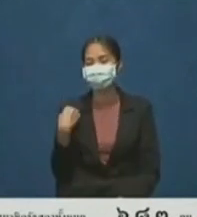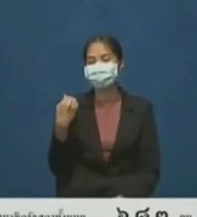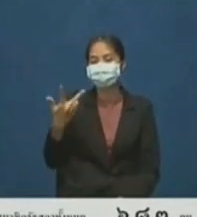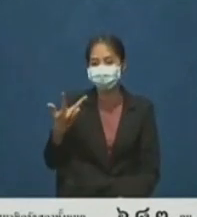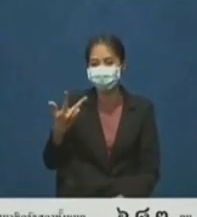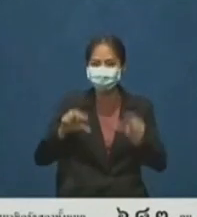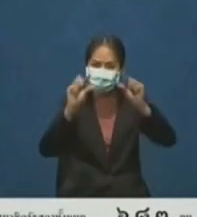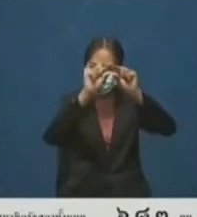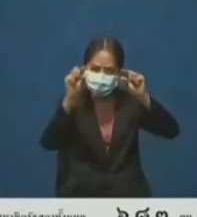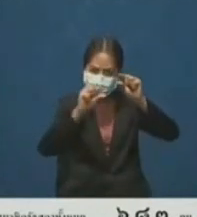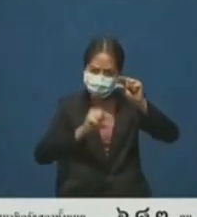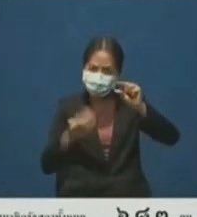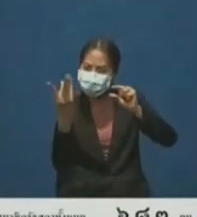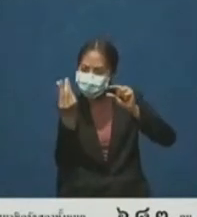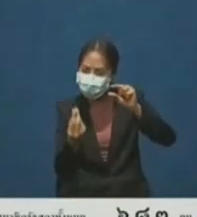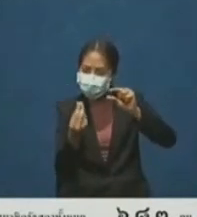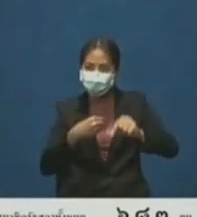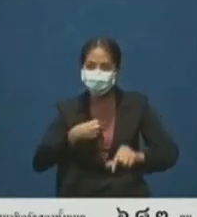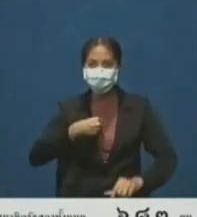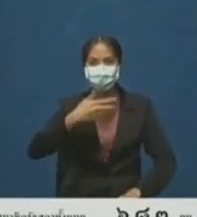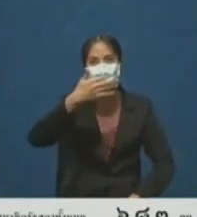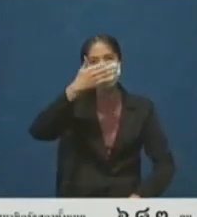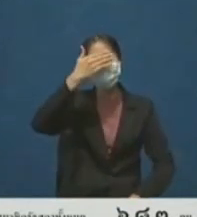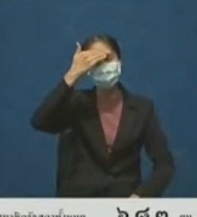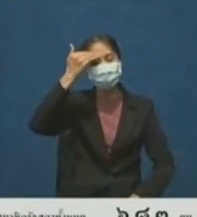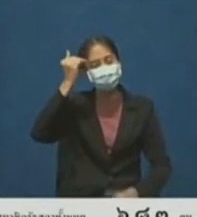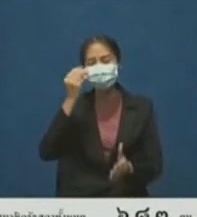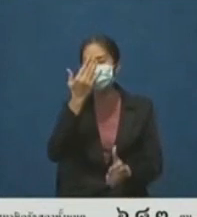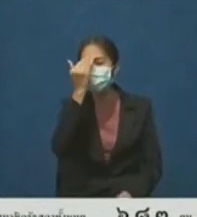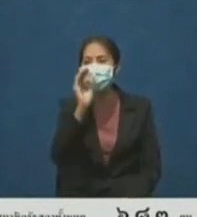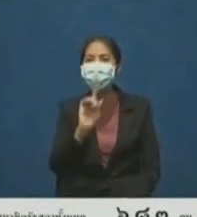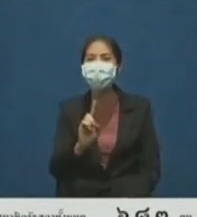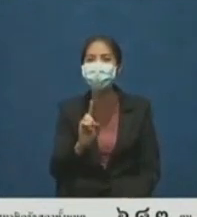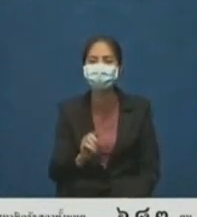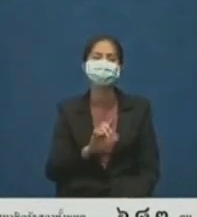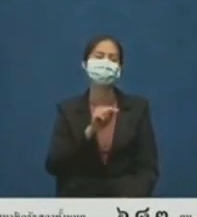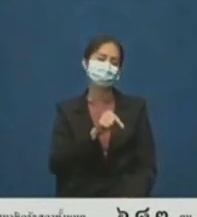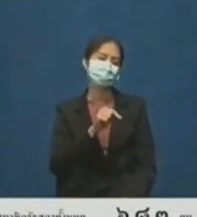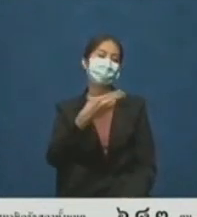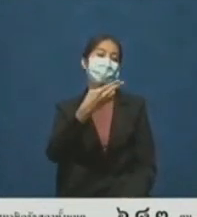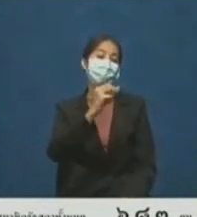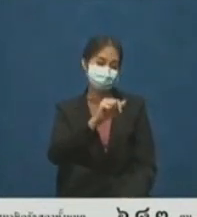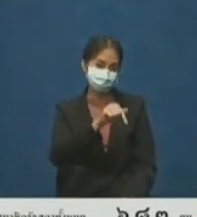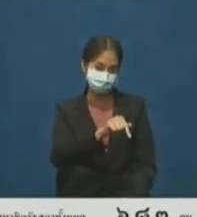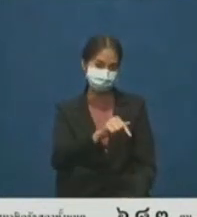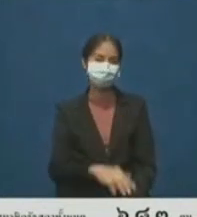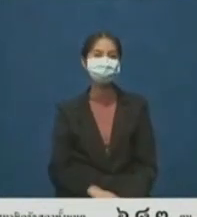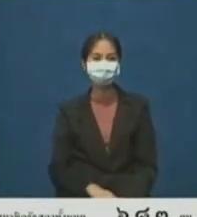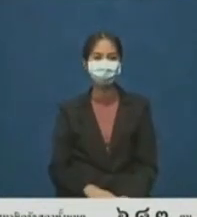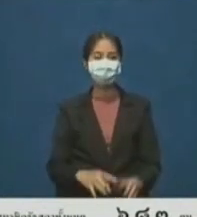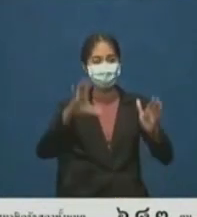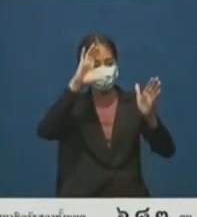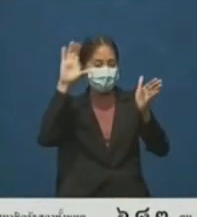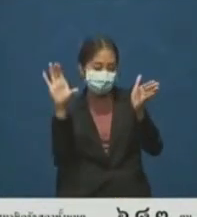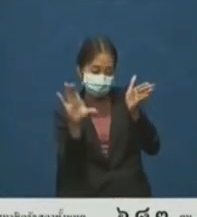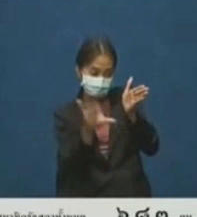3สีมีกี่แถบนึกก่อนยังตอบไม่ได้เพราะว่าอะไรเพราะหลักสูตรของเราไงครับถ้